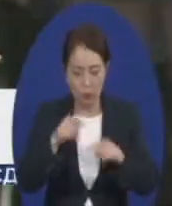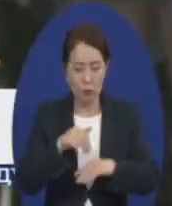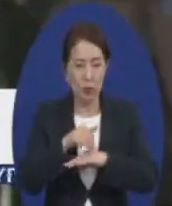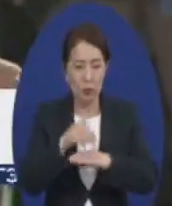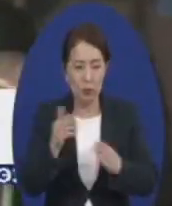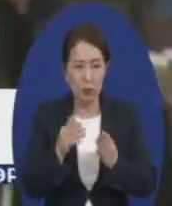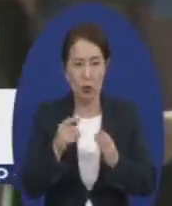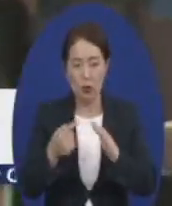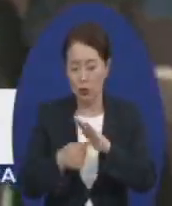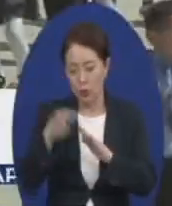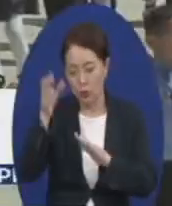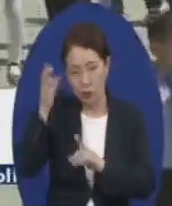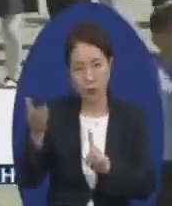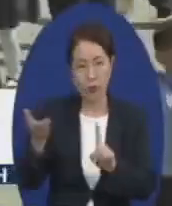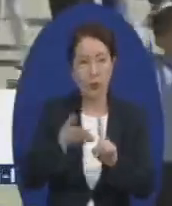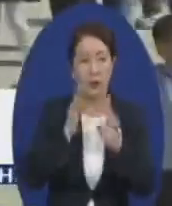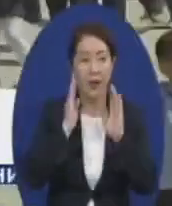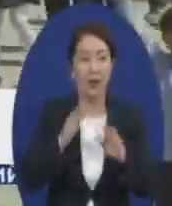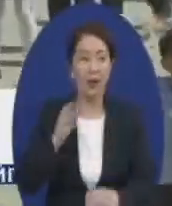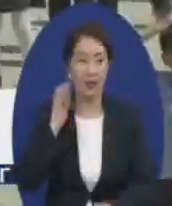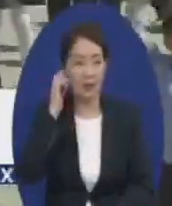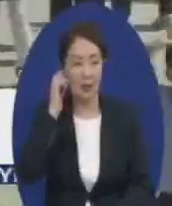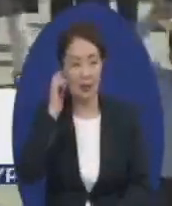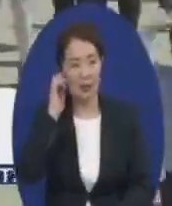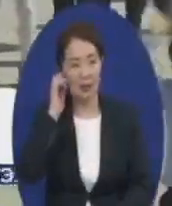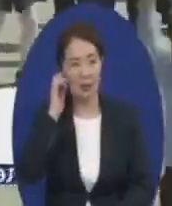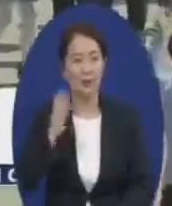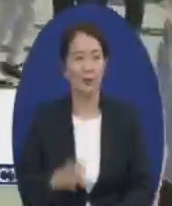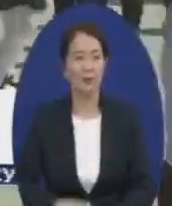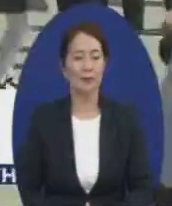төлөвшөл, суур боловсрол олгоход анхаарч бодлоо.